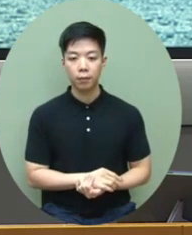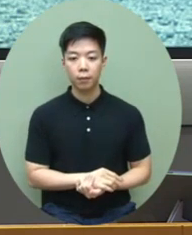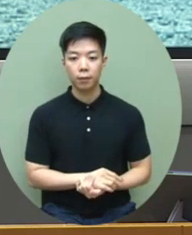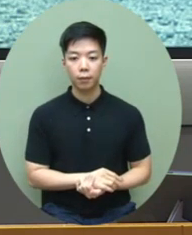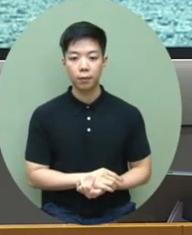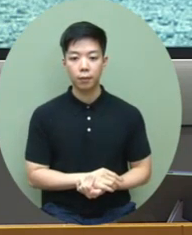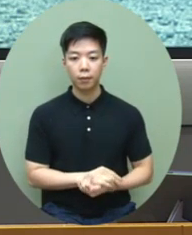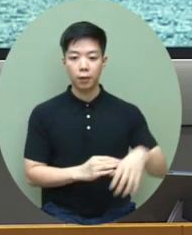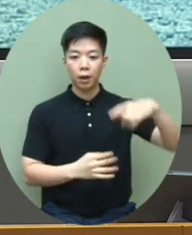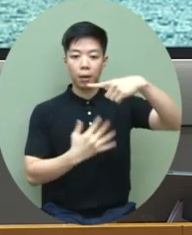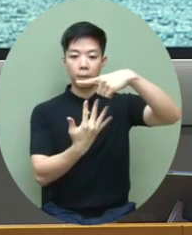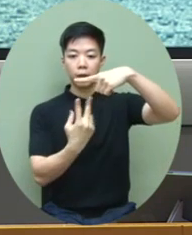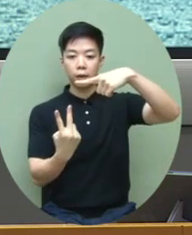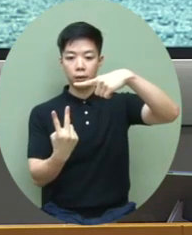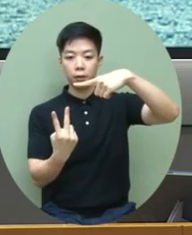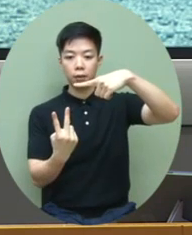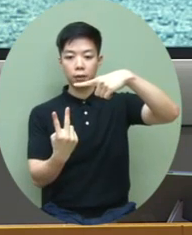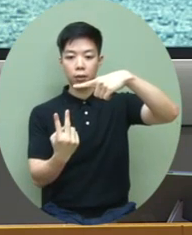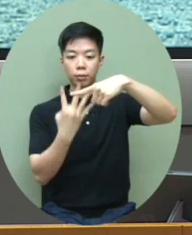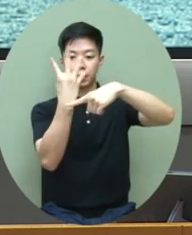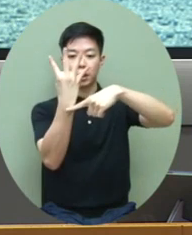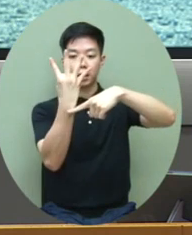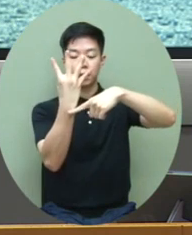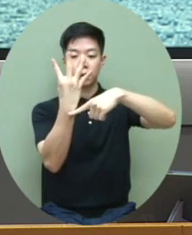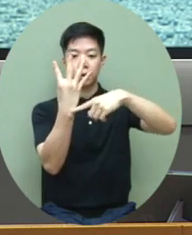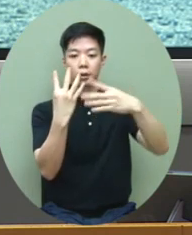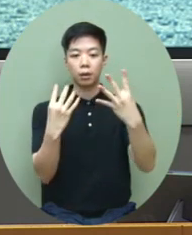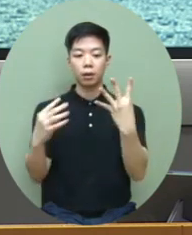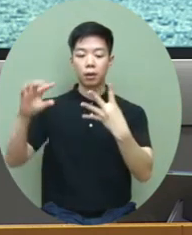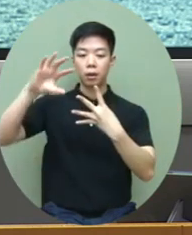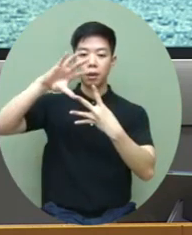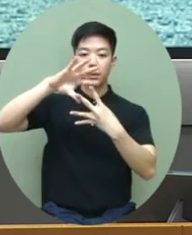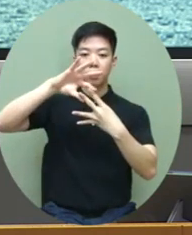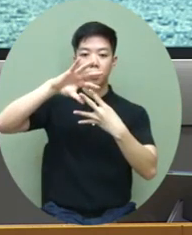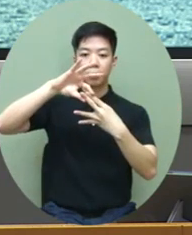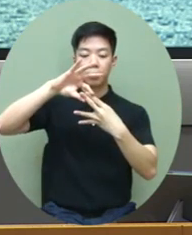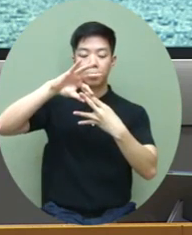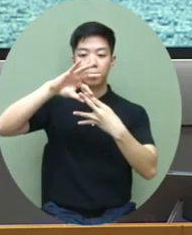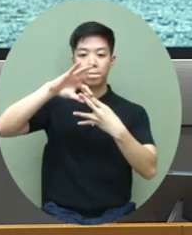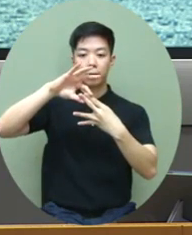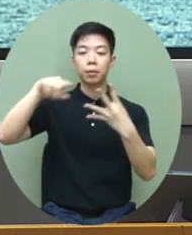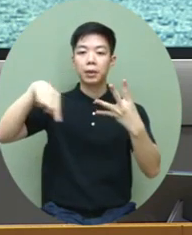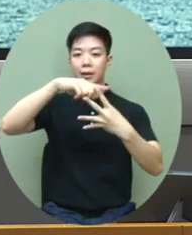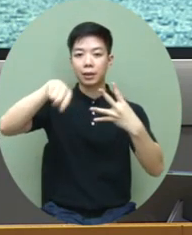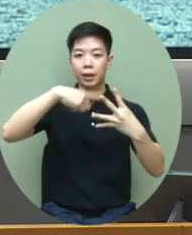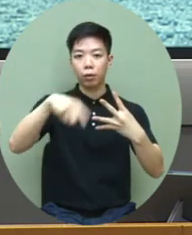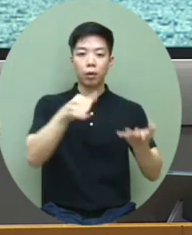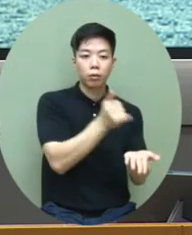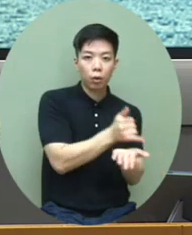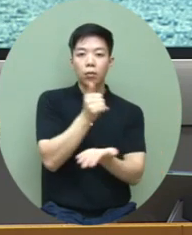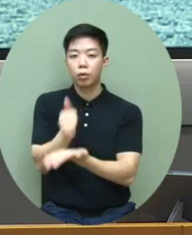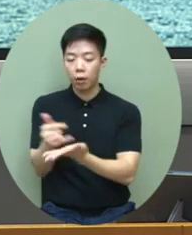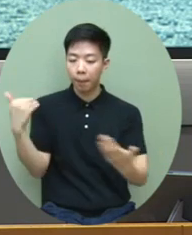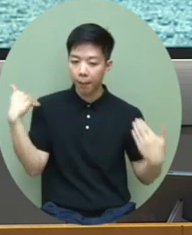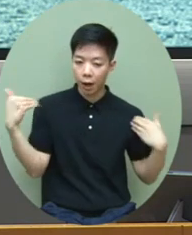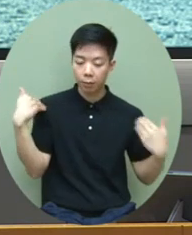共都是有4個個案，那四個個案就兩個校巴都有搭的。咁你頭先講得啱，就